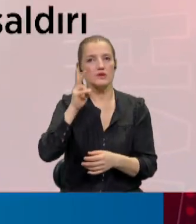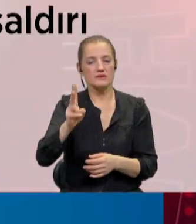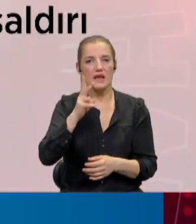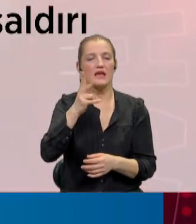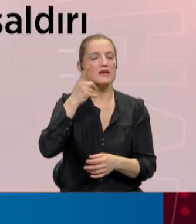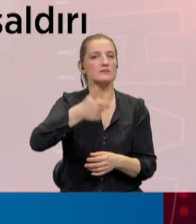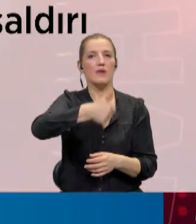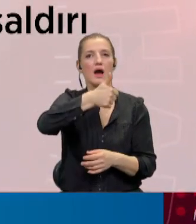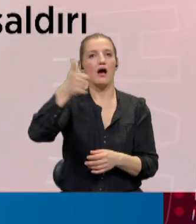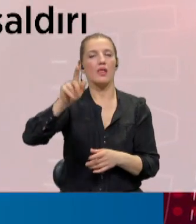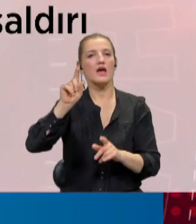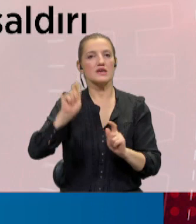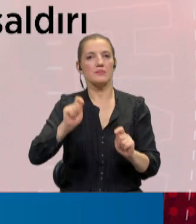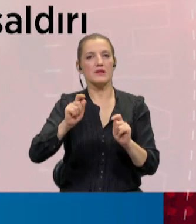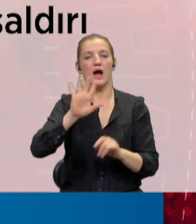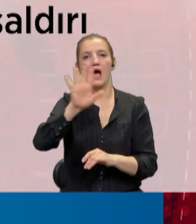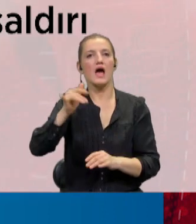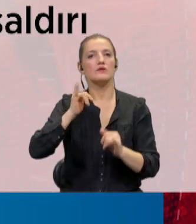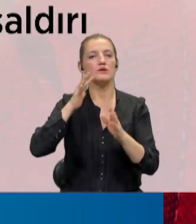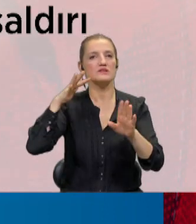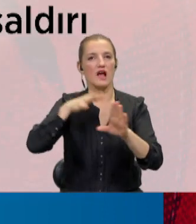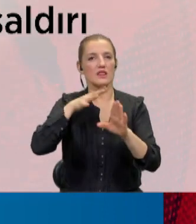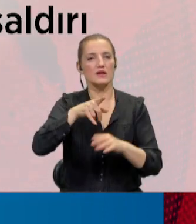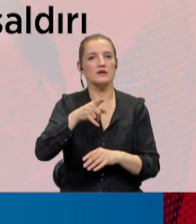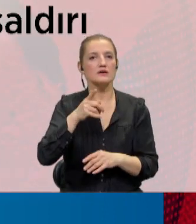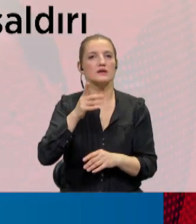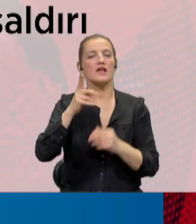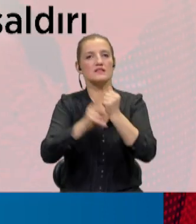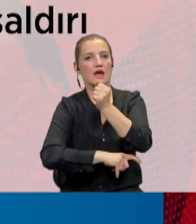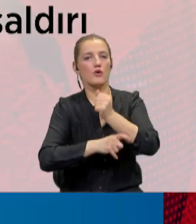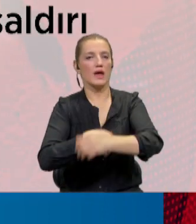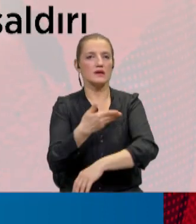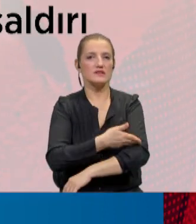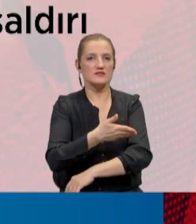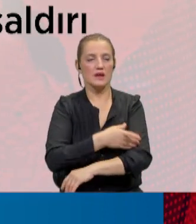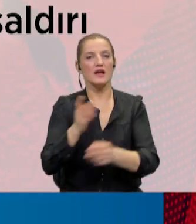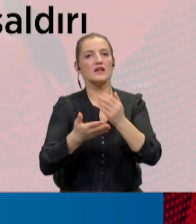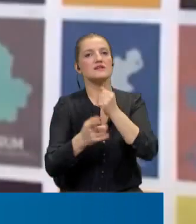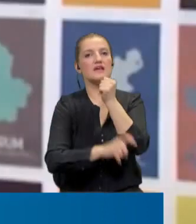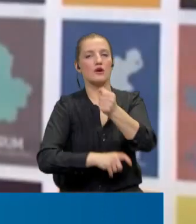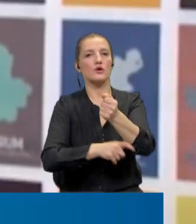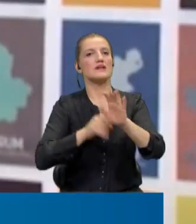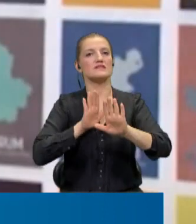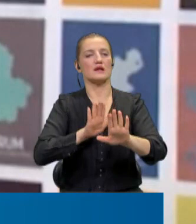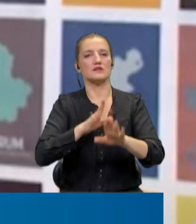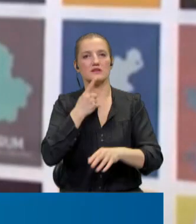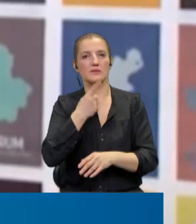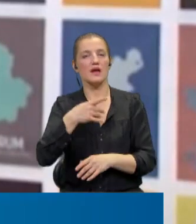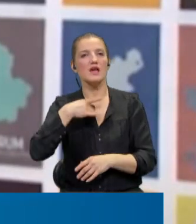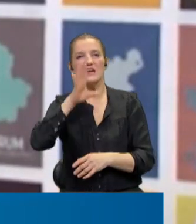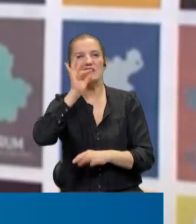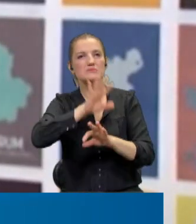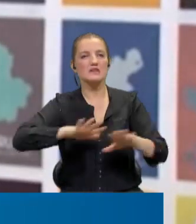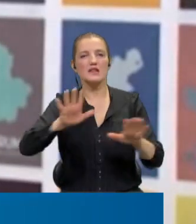saygıdeğer bakanımıza yapılan her türlü saldırı Bir yönüyle terörizmi teröristlere destektir bizim kimsenin